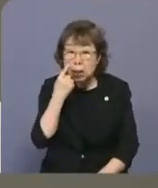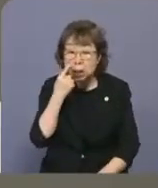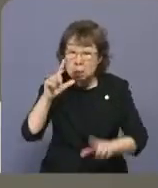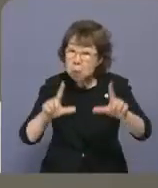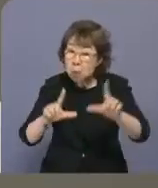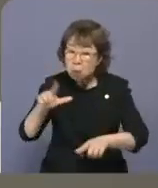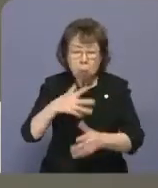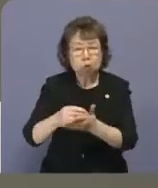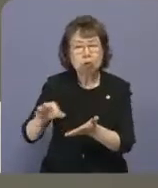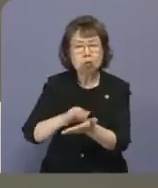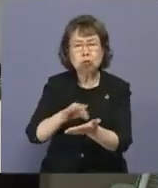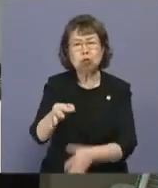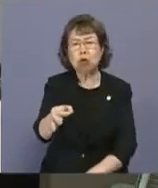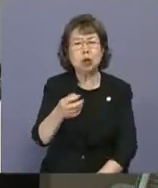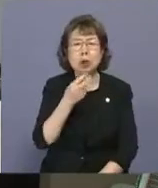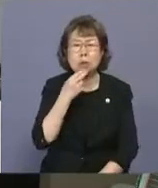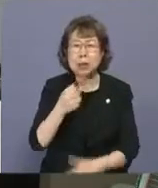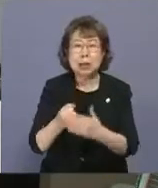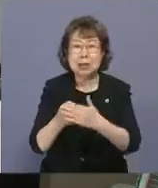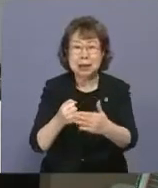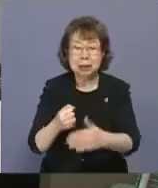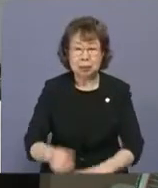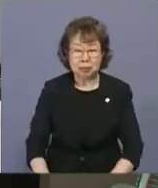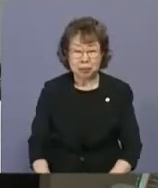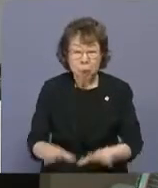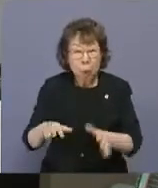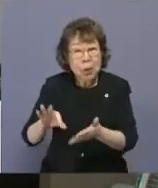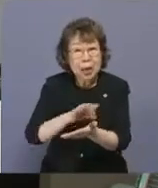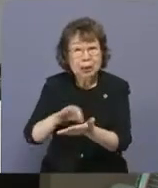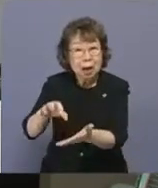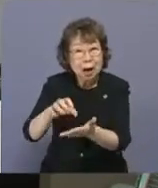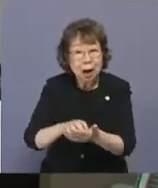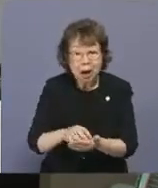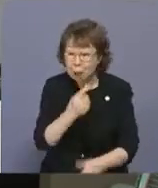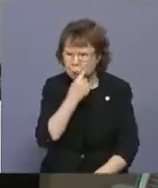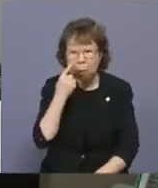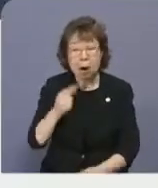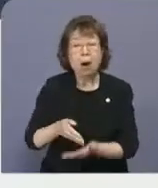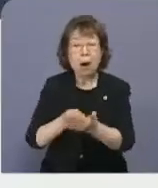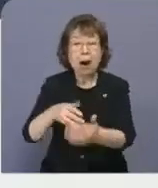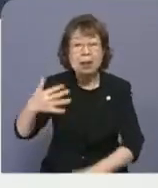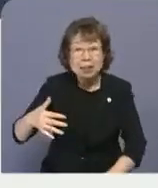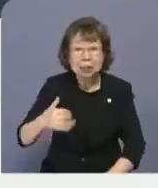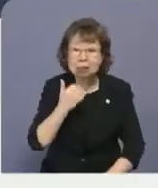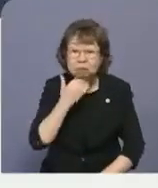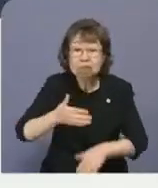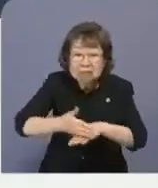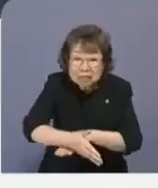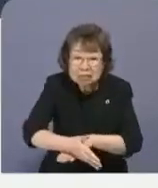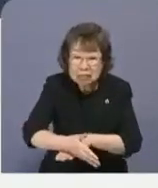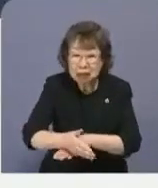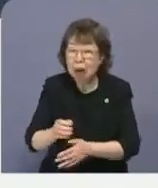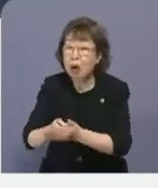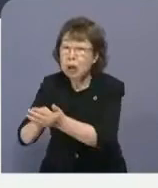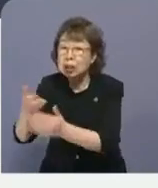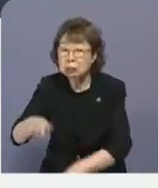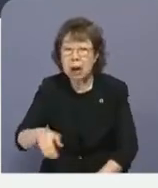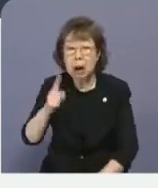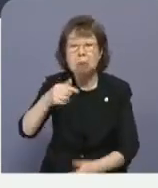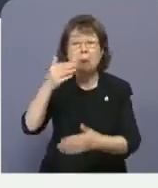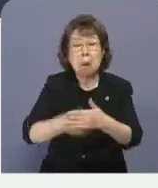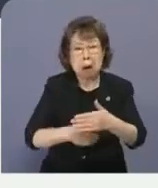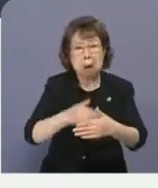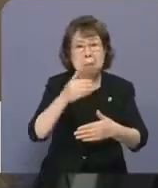모니터링 예산조차 확보되지 않았기 때문인데요. 올해 예산안에서 모니터링 예산을 올리지 않았다가 뒤늦게 지적을 받고 올렸지만 한 차례